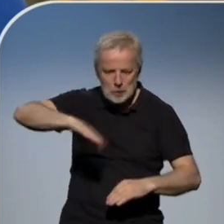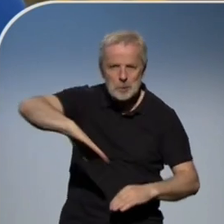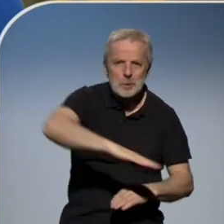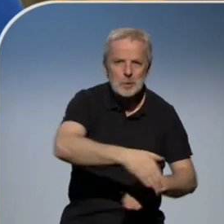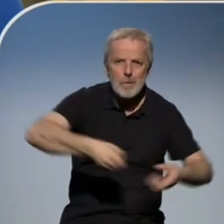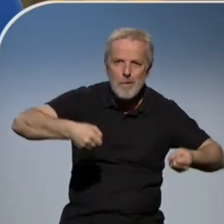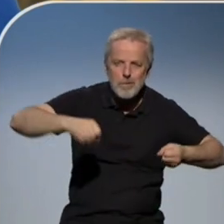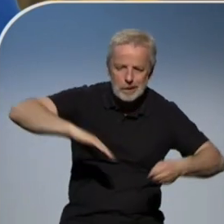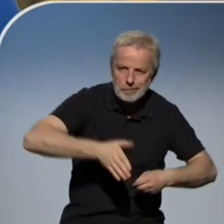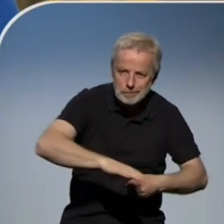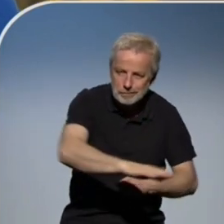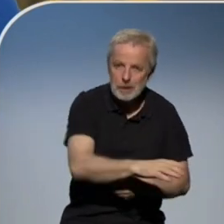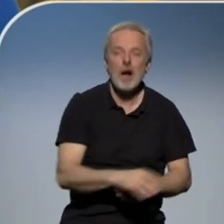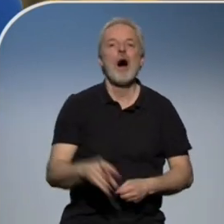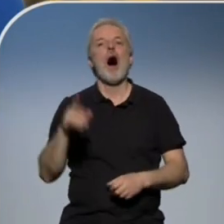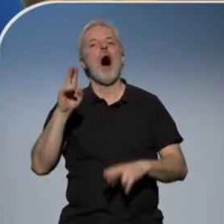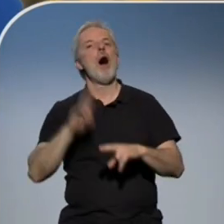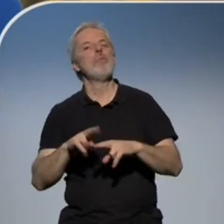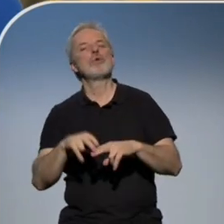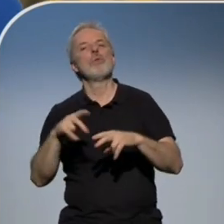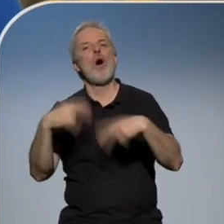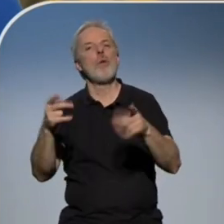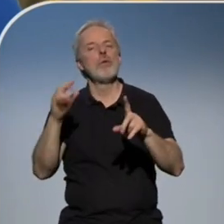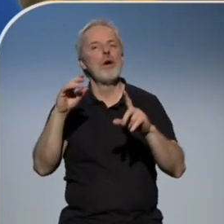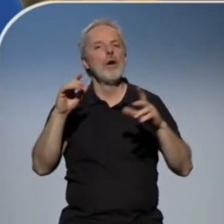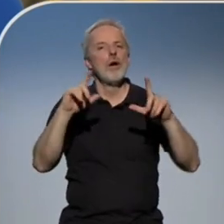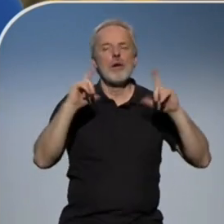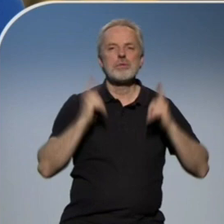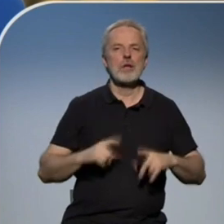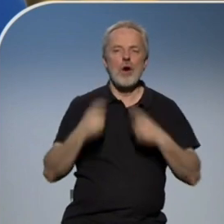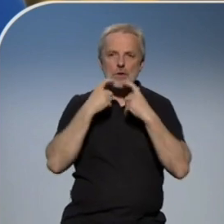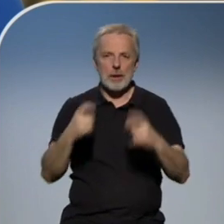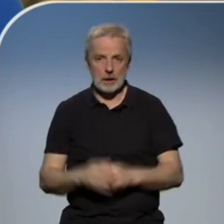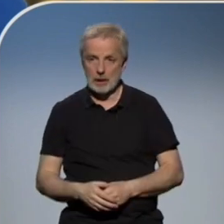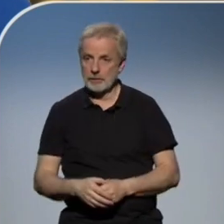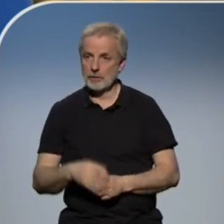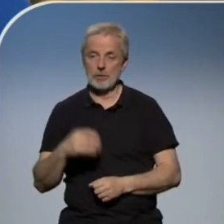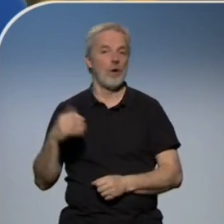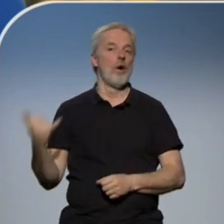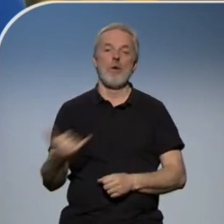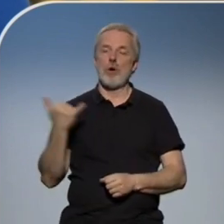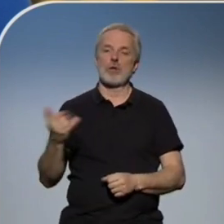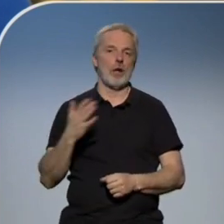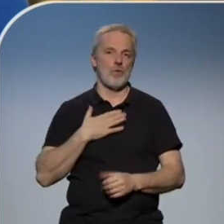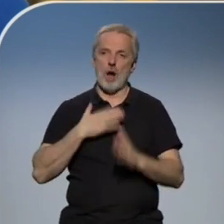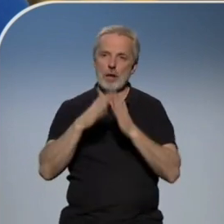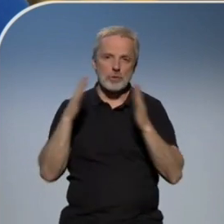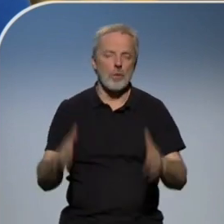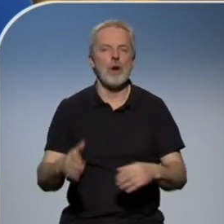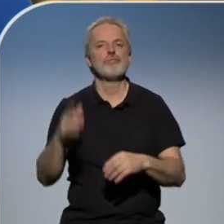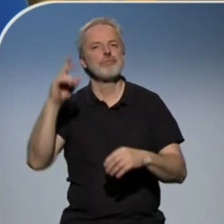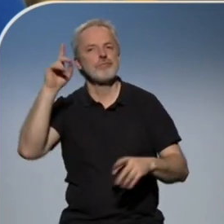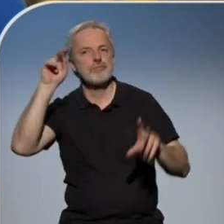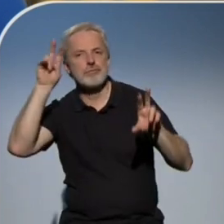dětem, tréninku, pracoval jsem s lidma a to téma mě obecně zajímalo. Navíc u nás doma se pořád mluví jako o životě a pořád všechno řešíme, takže